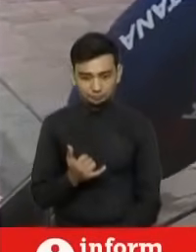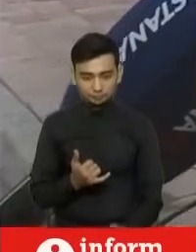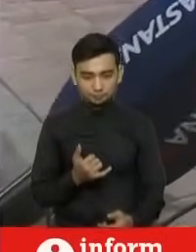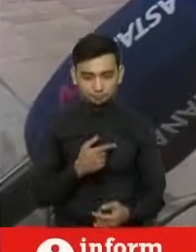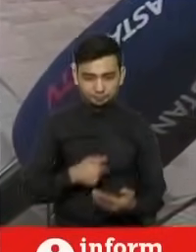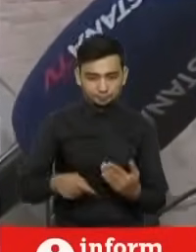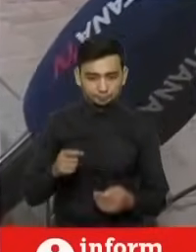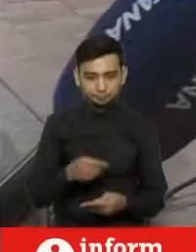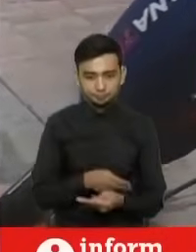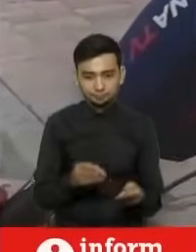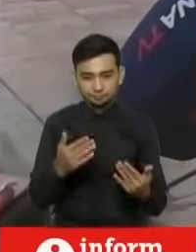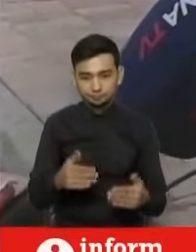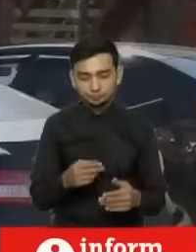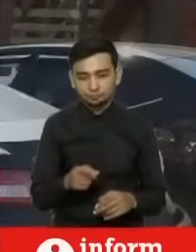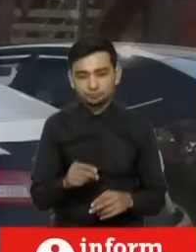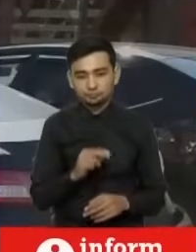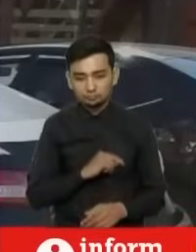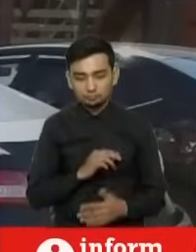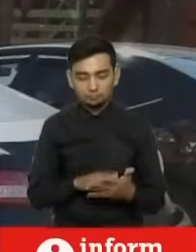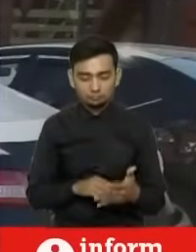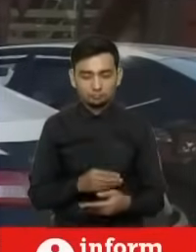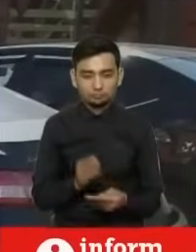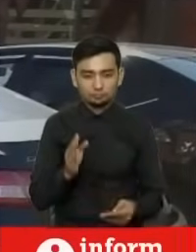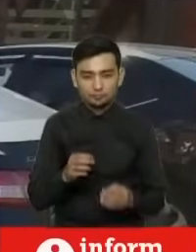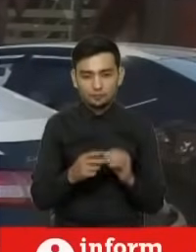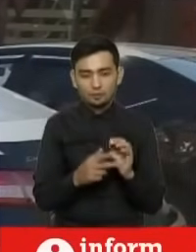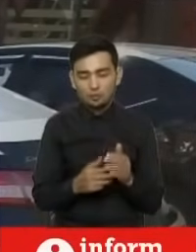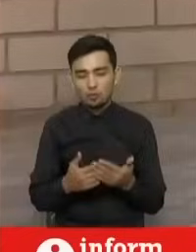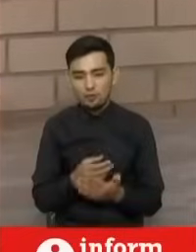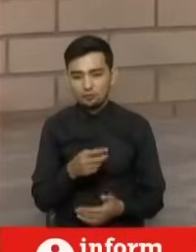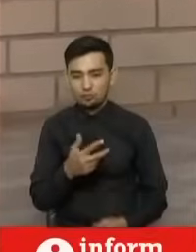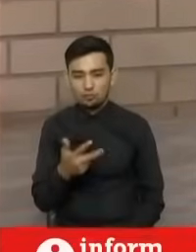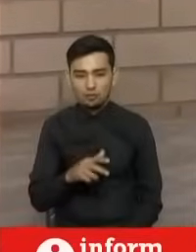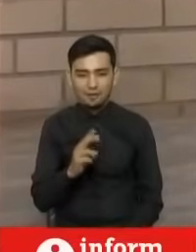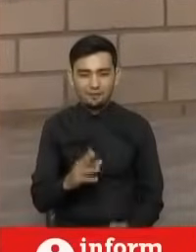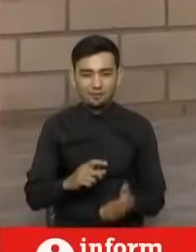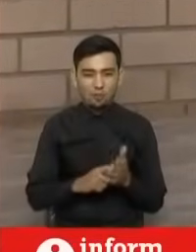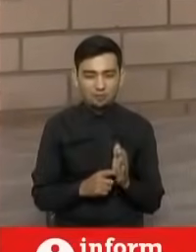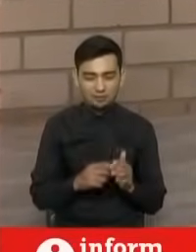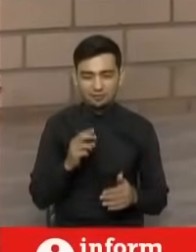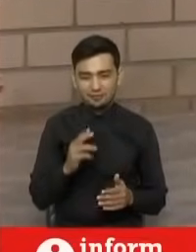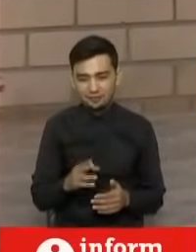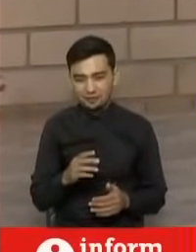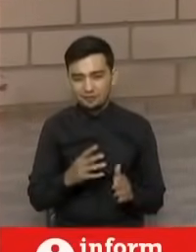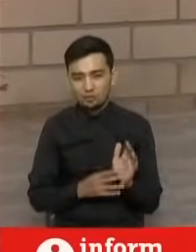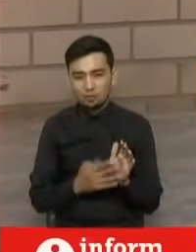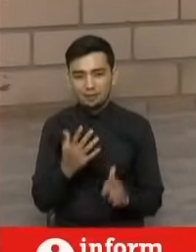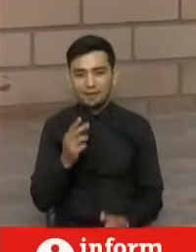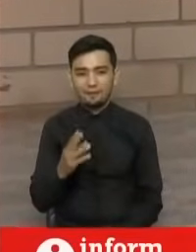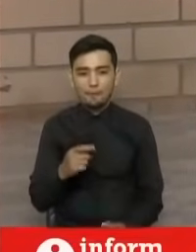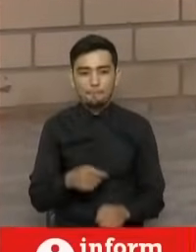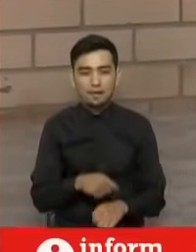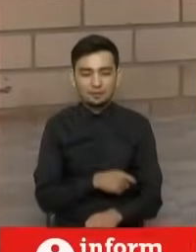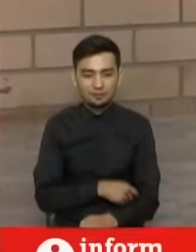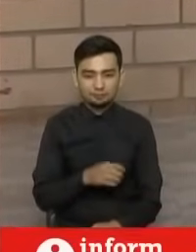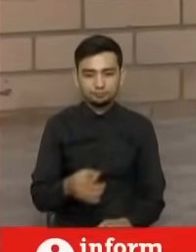ключи. Эту работу будем продолжать. 18 новых двух- и трехкомнатных квартир площадью от 60 до 95 квадратных метров находятся